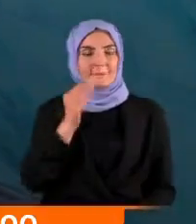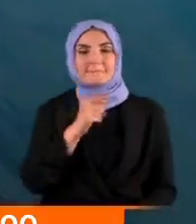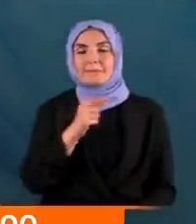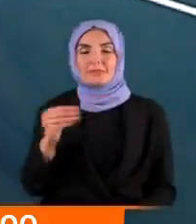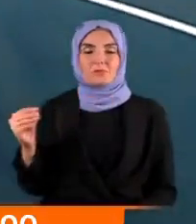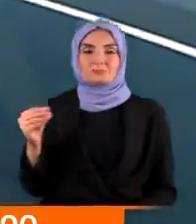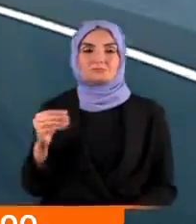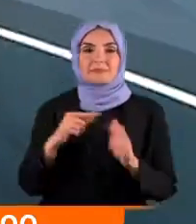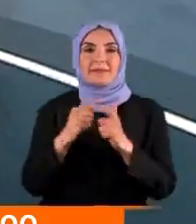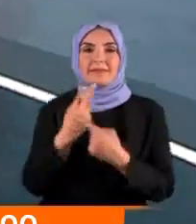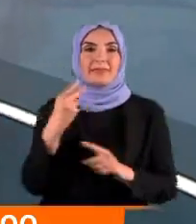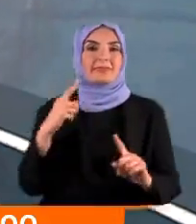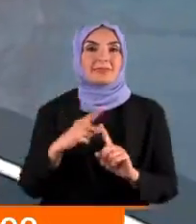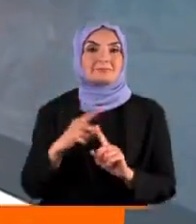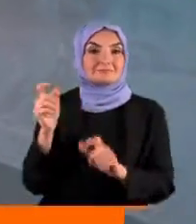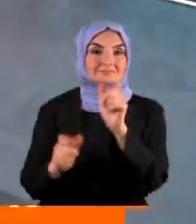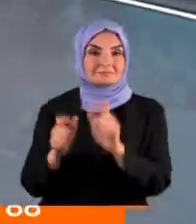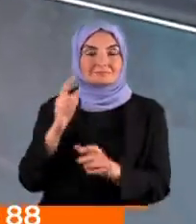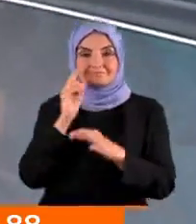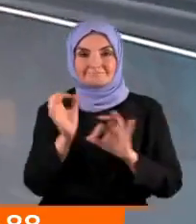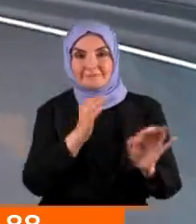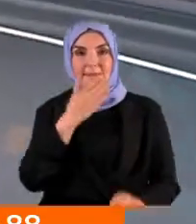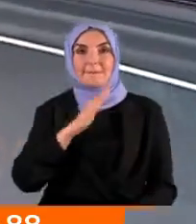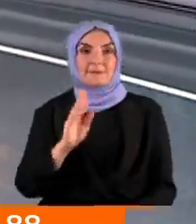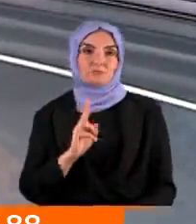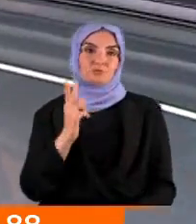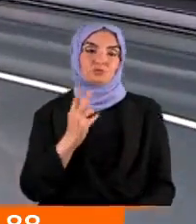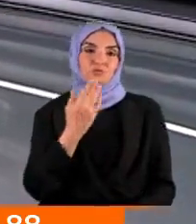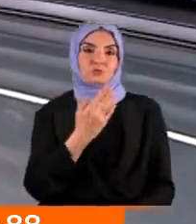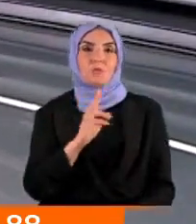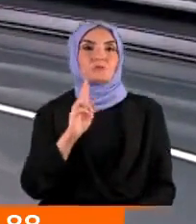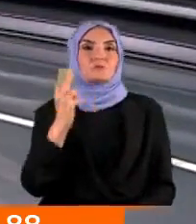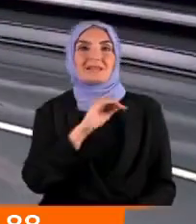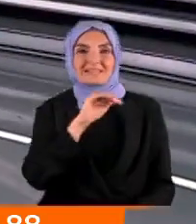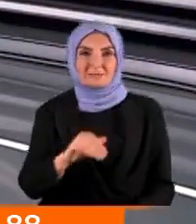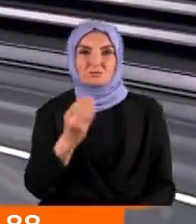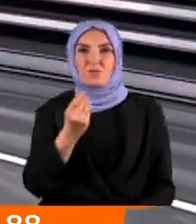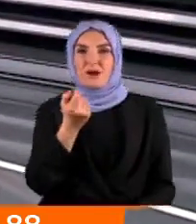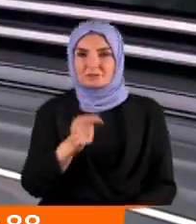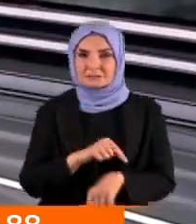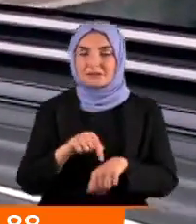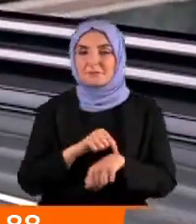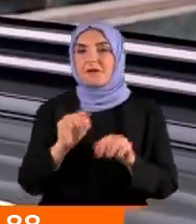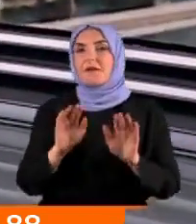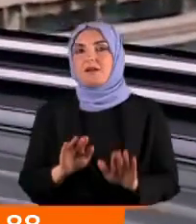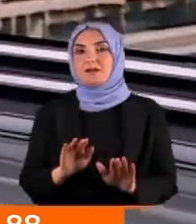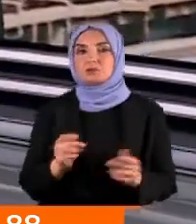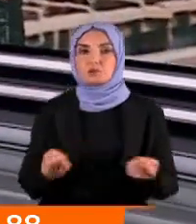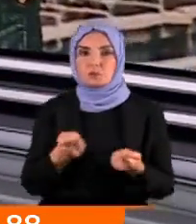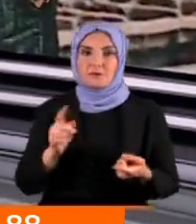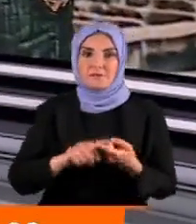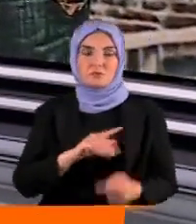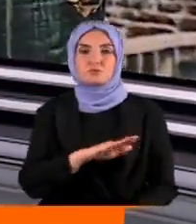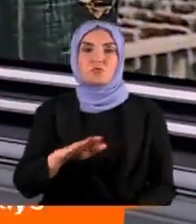Milyonlarca EYT'linin gözü kulağı emeklilik müjdesinde. O müjdenin gelmesine de artık çok kısa bir süre kaldı. Çalışma ve Sosyal Güvenlik Bakanı